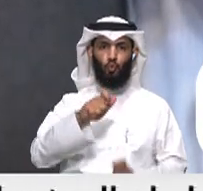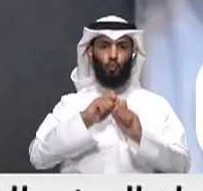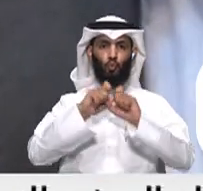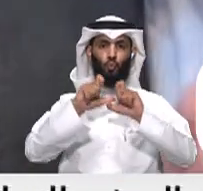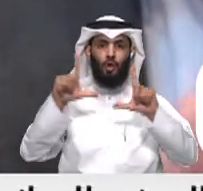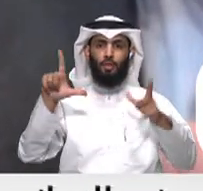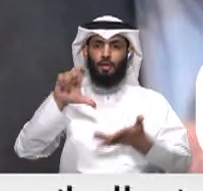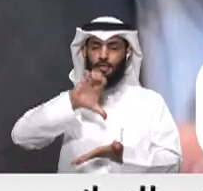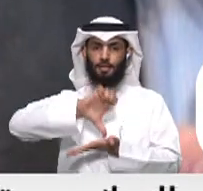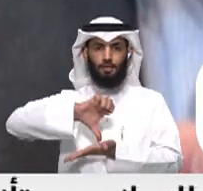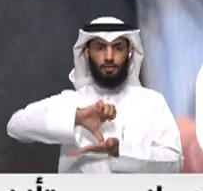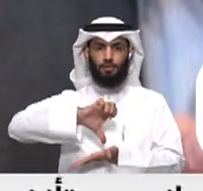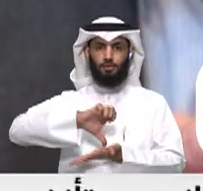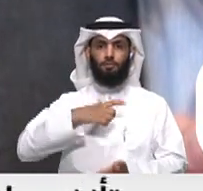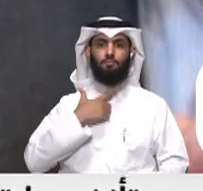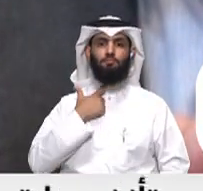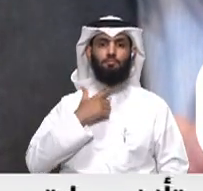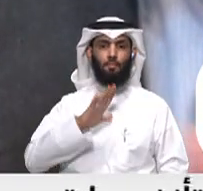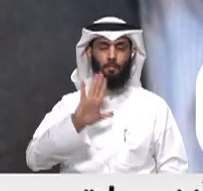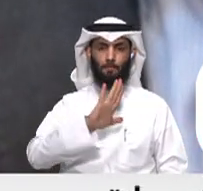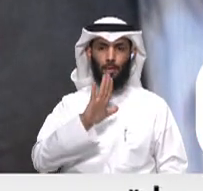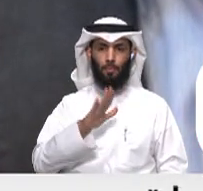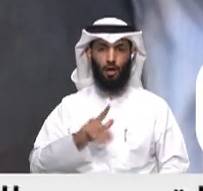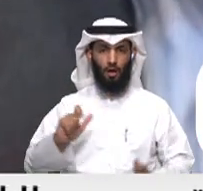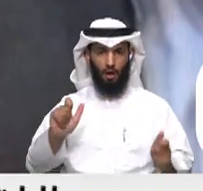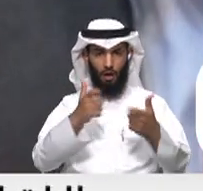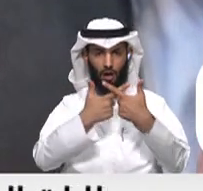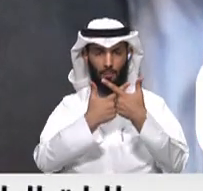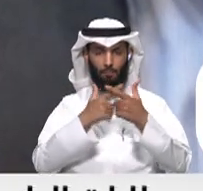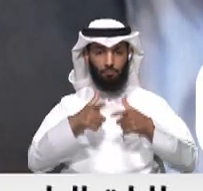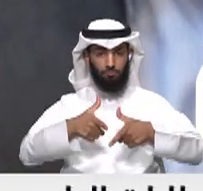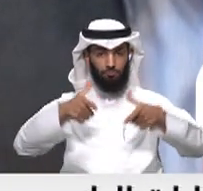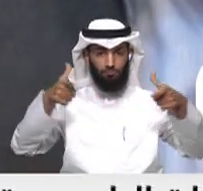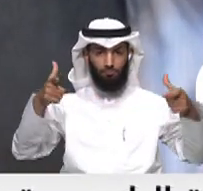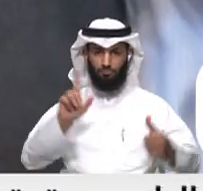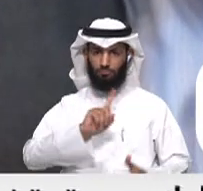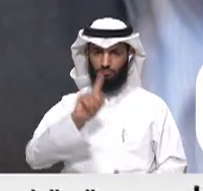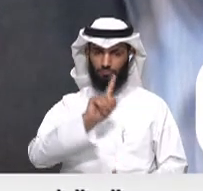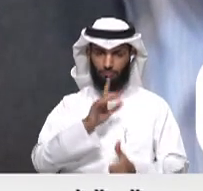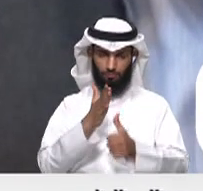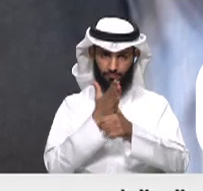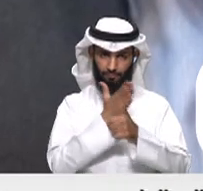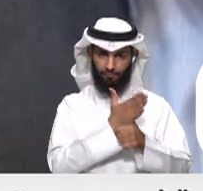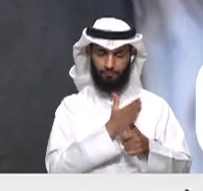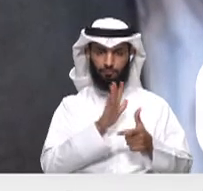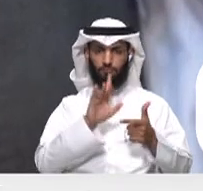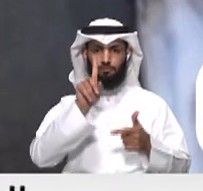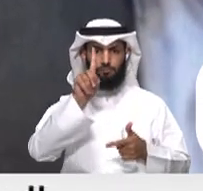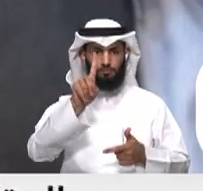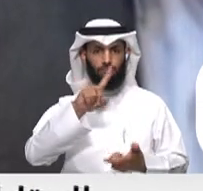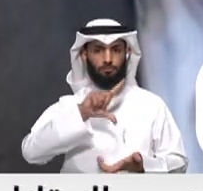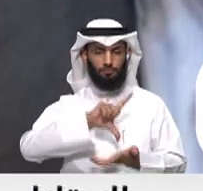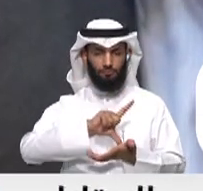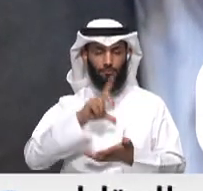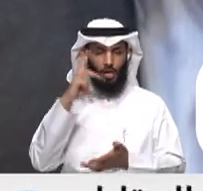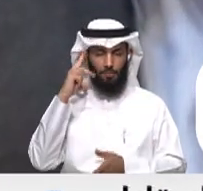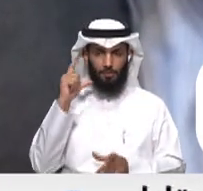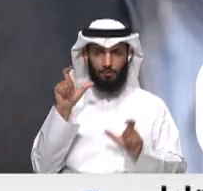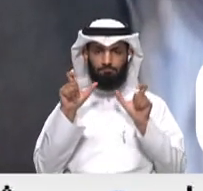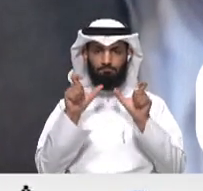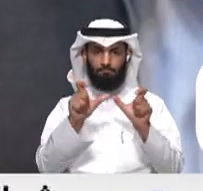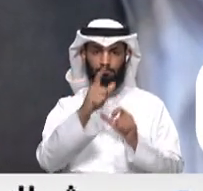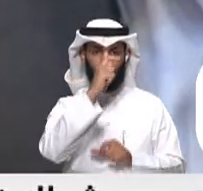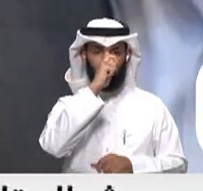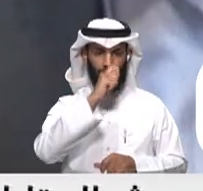إيران لتوسيع نطاق الحرب وعن رغبة إيران في رد أي هجوم أو اعتداء